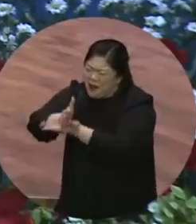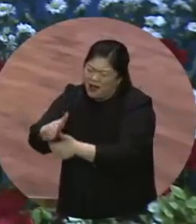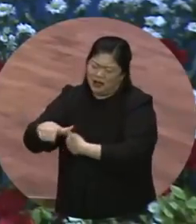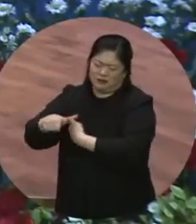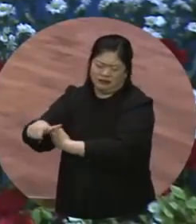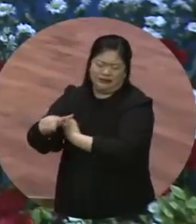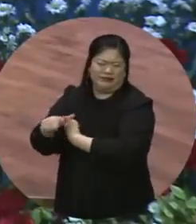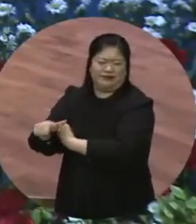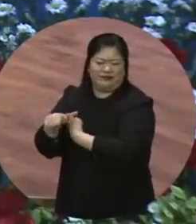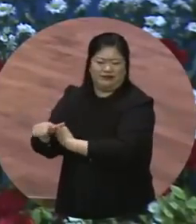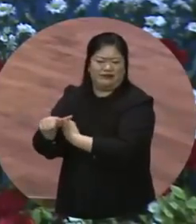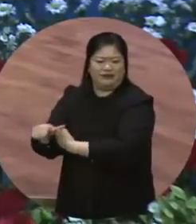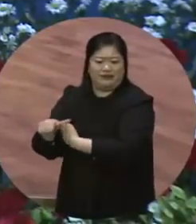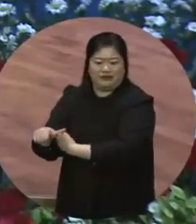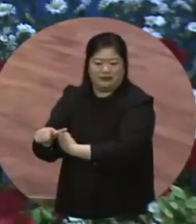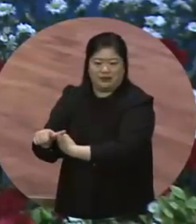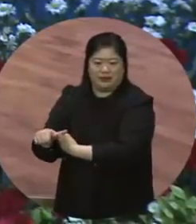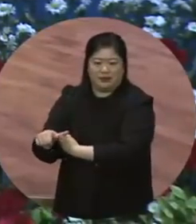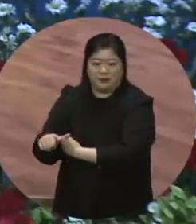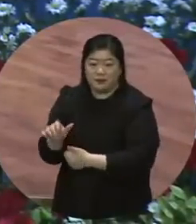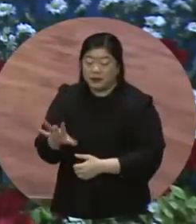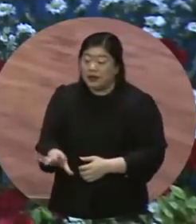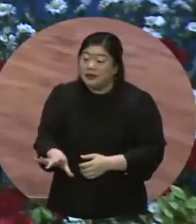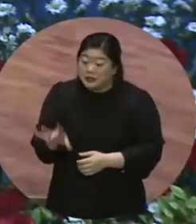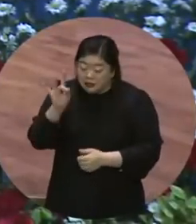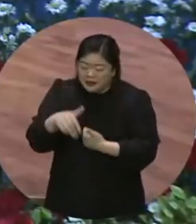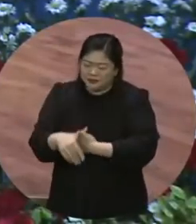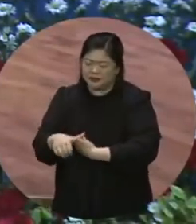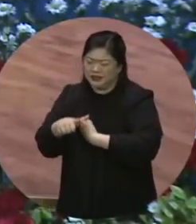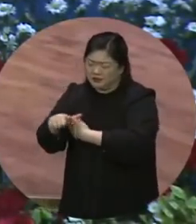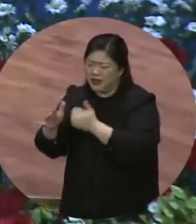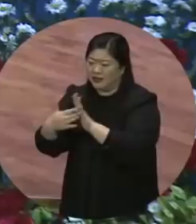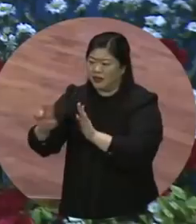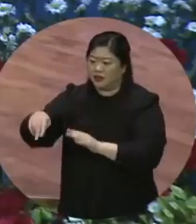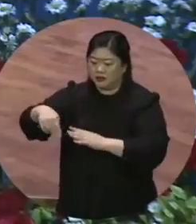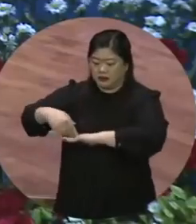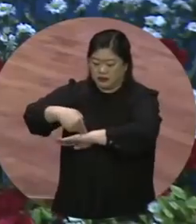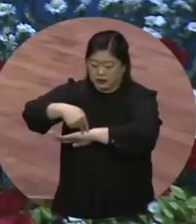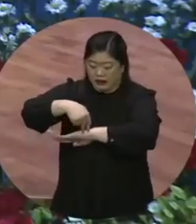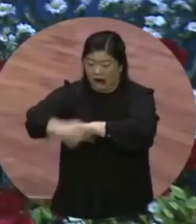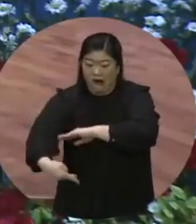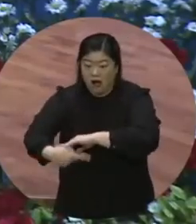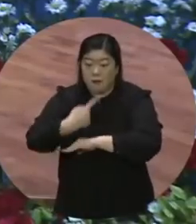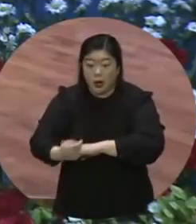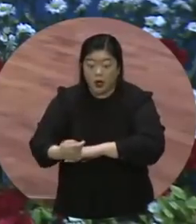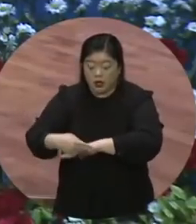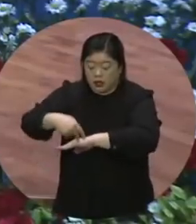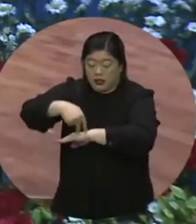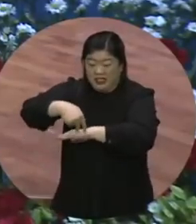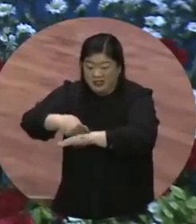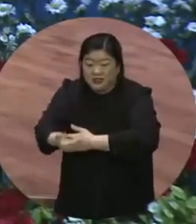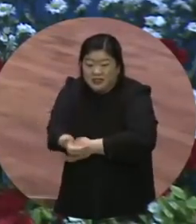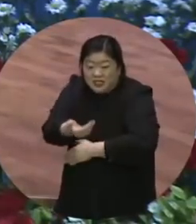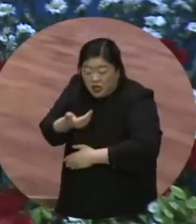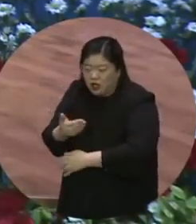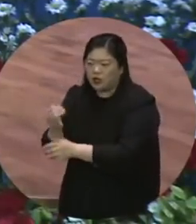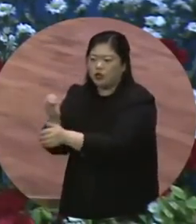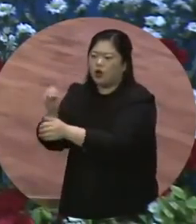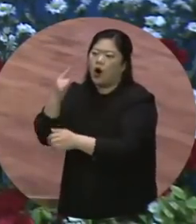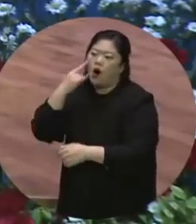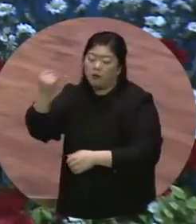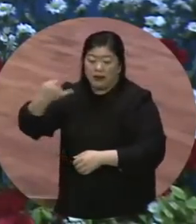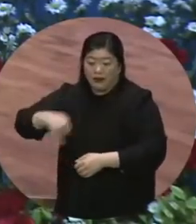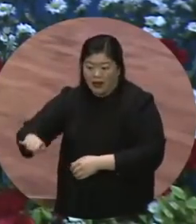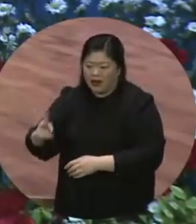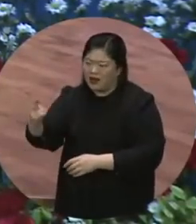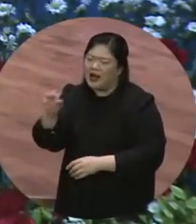했습니다. 이걸 협상 요원이 그 지금 난간에서 떨어지기 직전에 있는 이